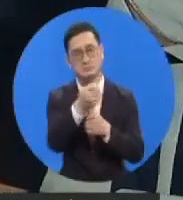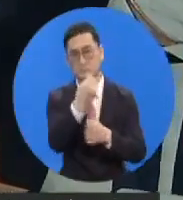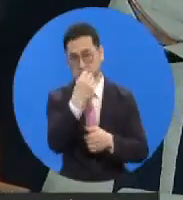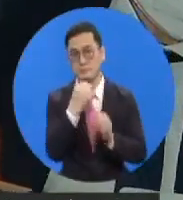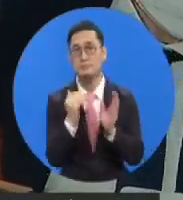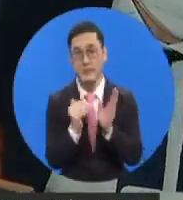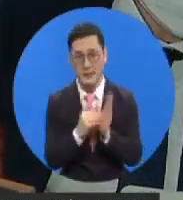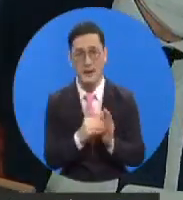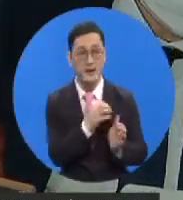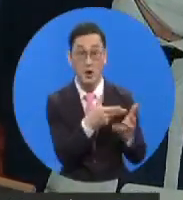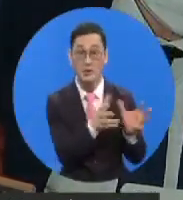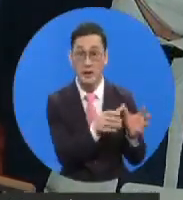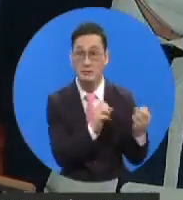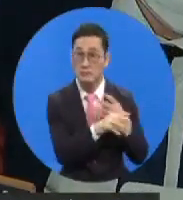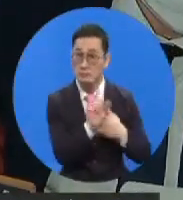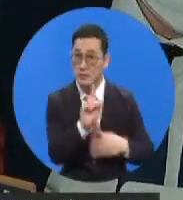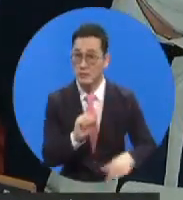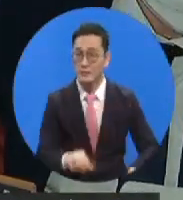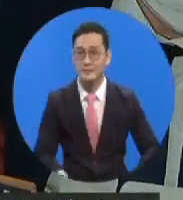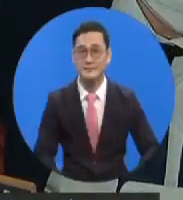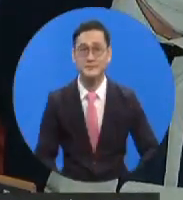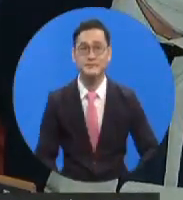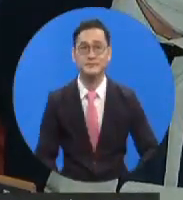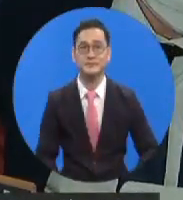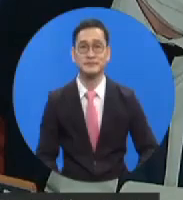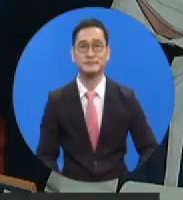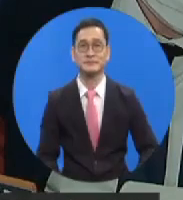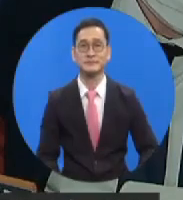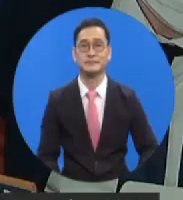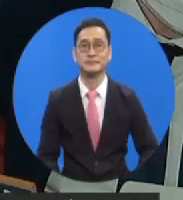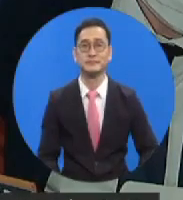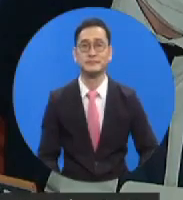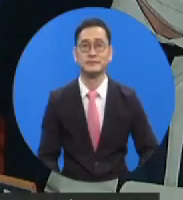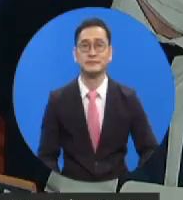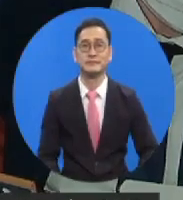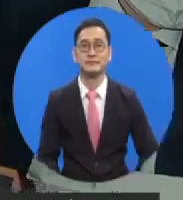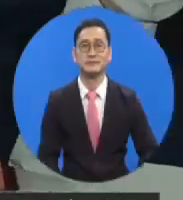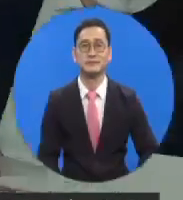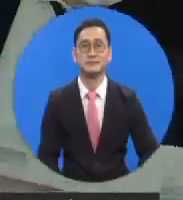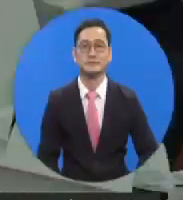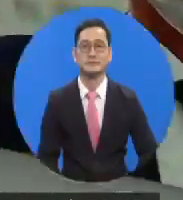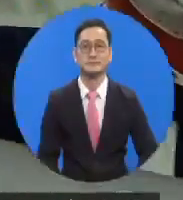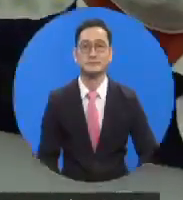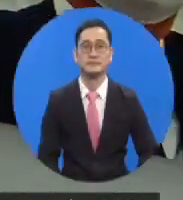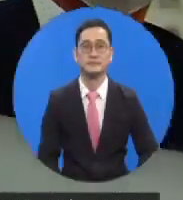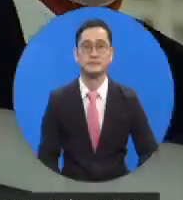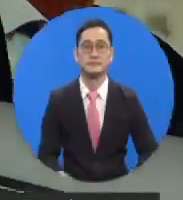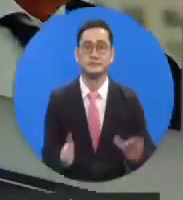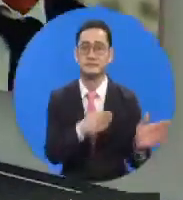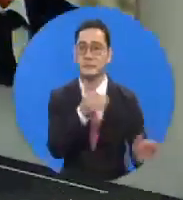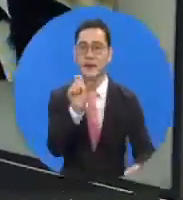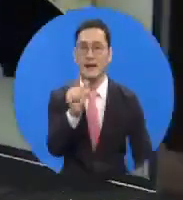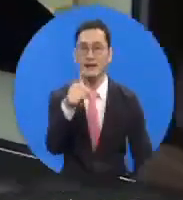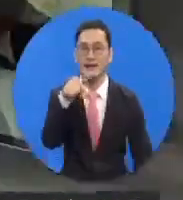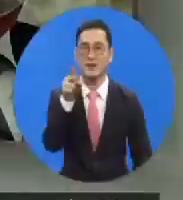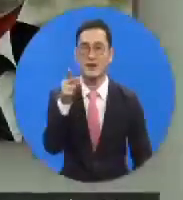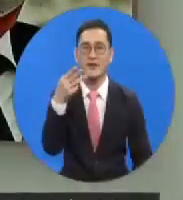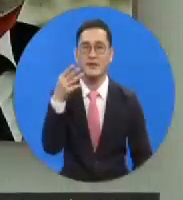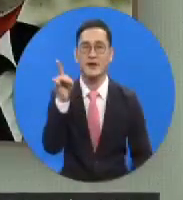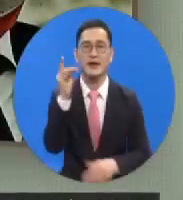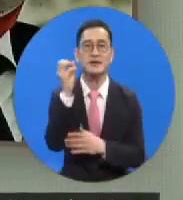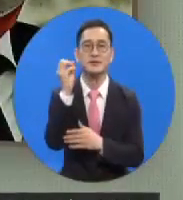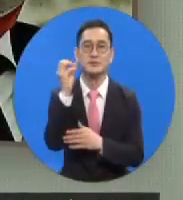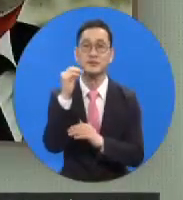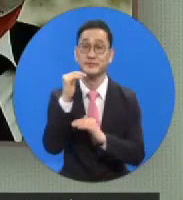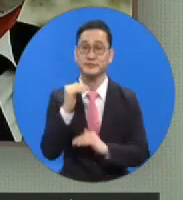의원들의 반응도 흥미로웠습니다. 잠시 후에 짚어보겠습니다. 다음 신문입니다. 이번엔 한겨레 신문입니다. 그런데